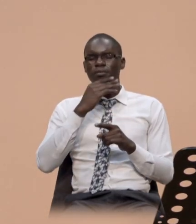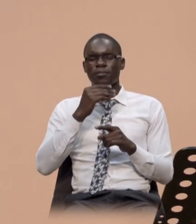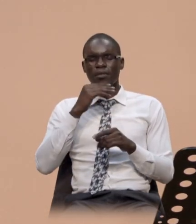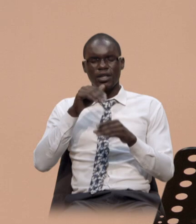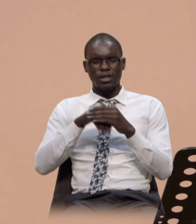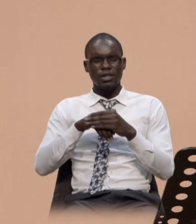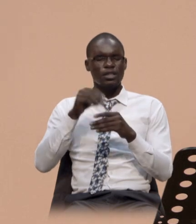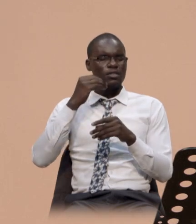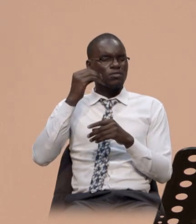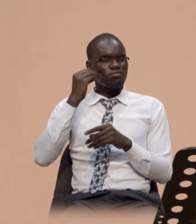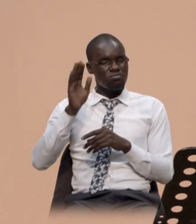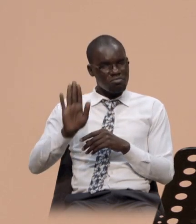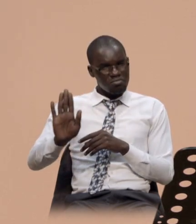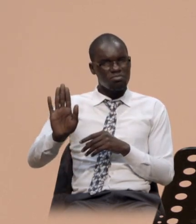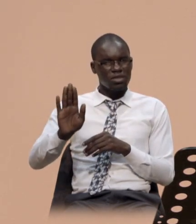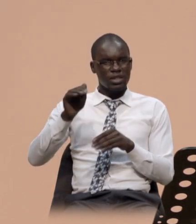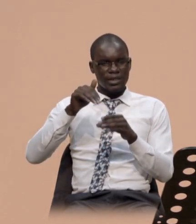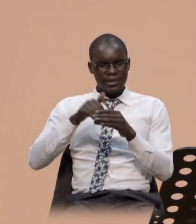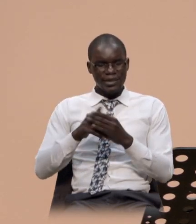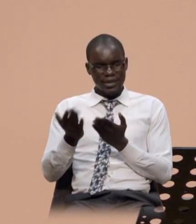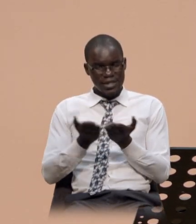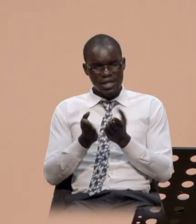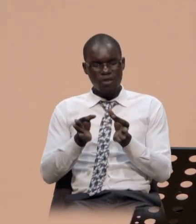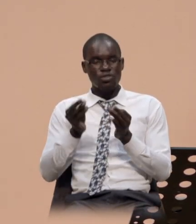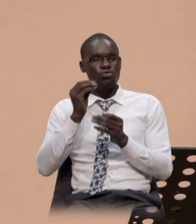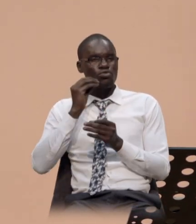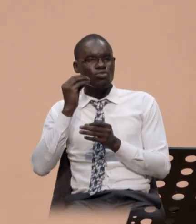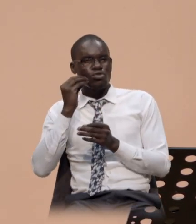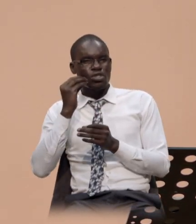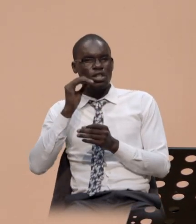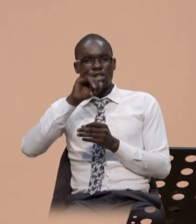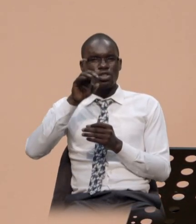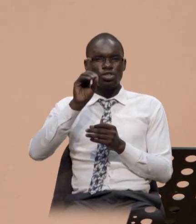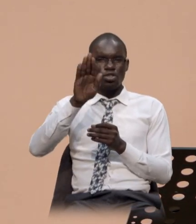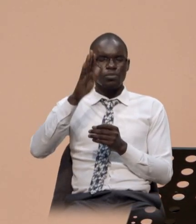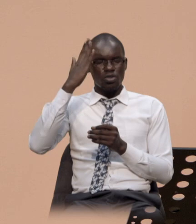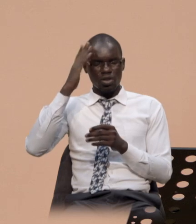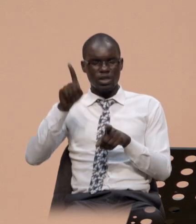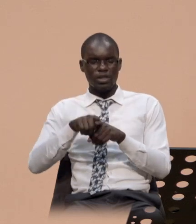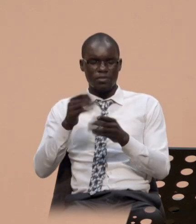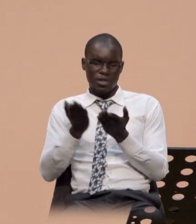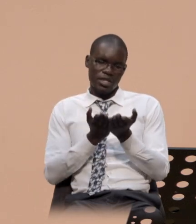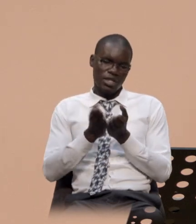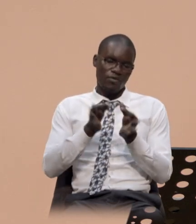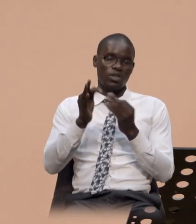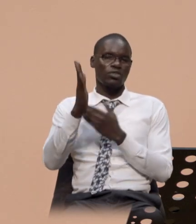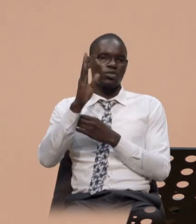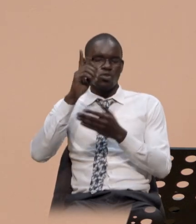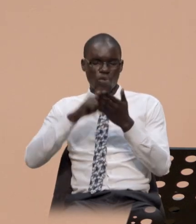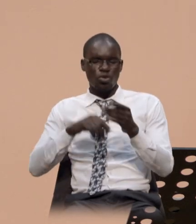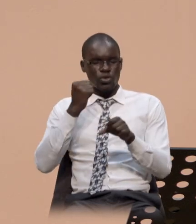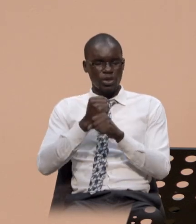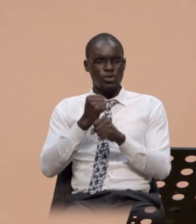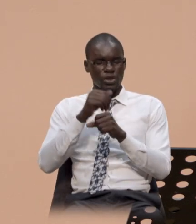lake. Na kumbe katika uhuduma ya boma lake Ayubu alikuwa amejulikana kama mtumishi wa Mungu. Kila unachokifanya katika boma